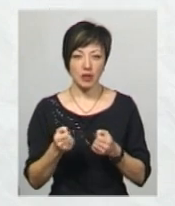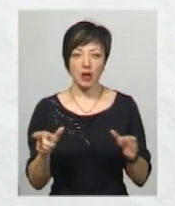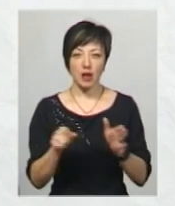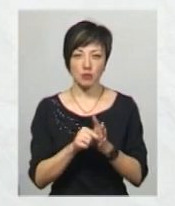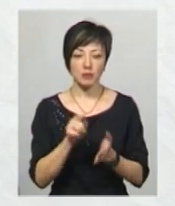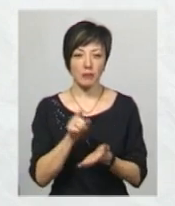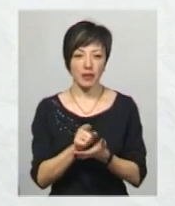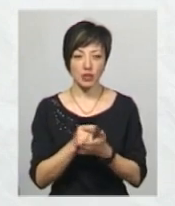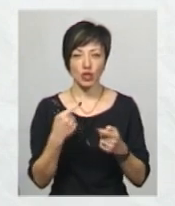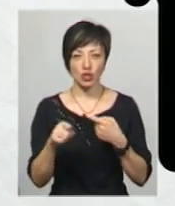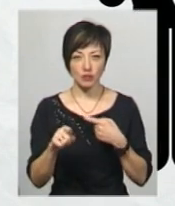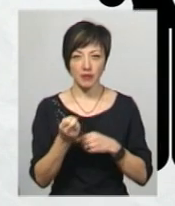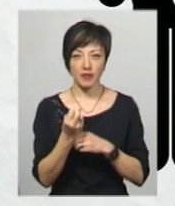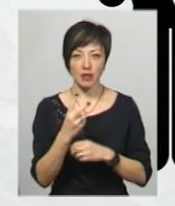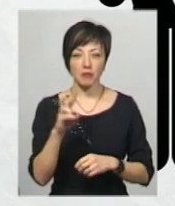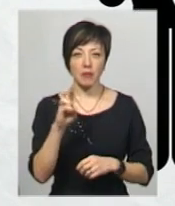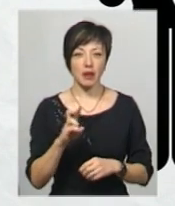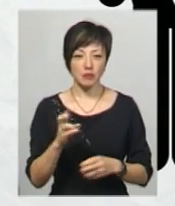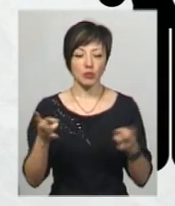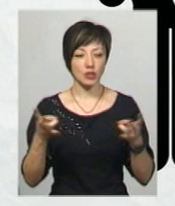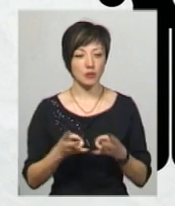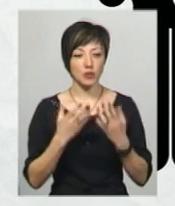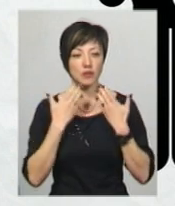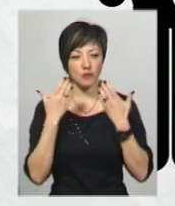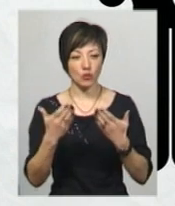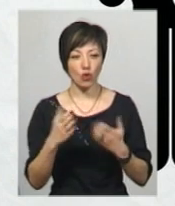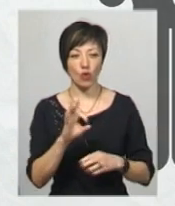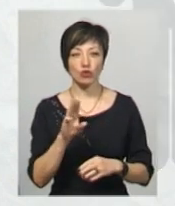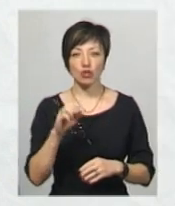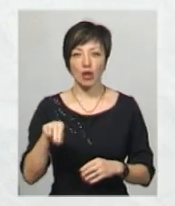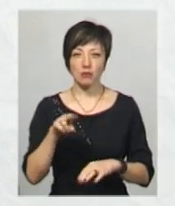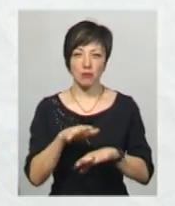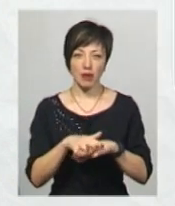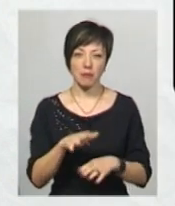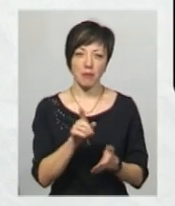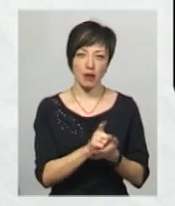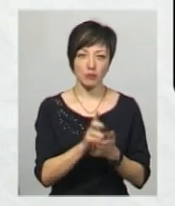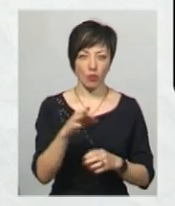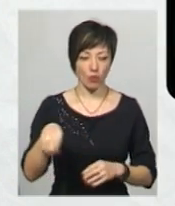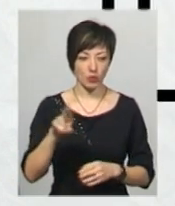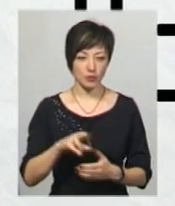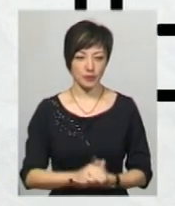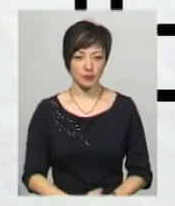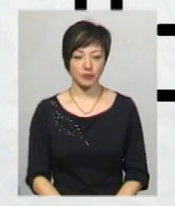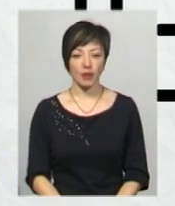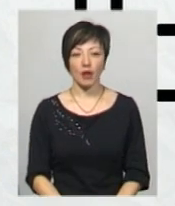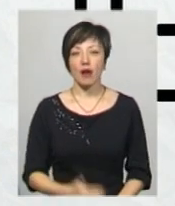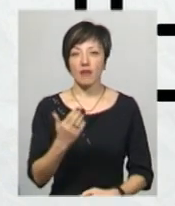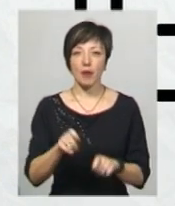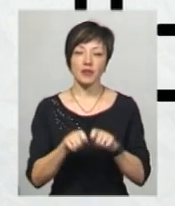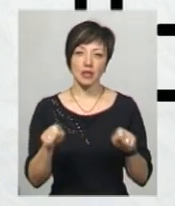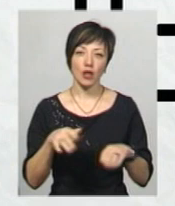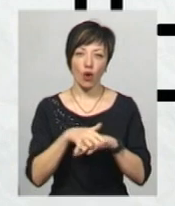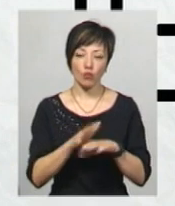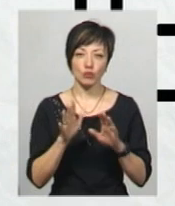з пенсією. Іншим з 12 березня потрібно звернутися в Ощадбанк з паспортом та ідентифікаційним кодом. Вам відкриють рахунок,